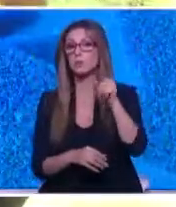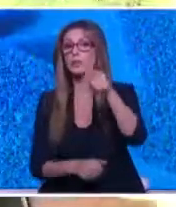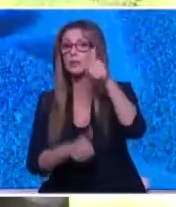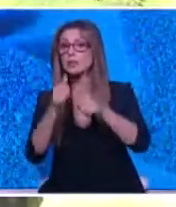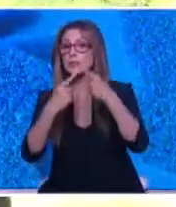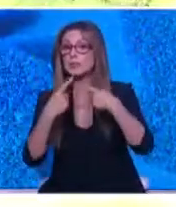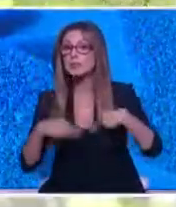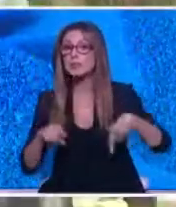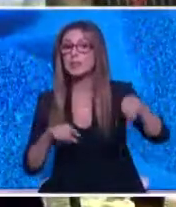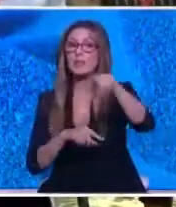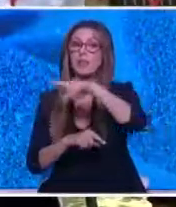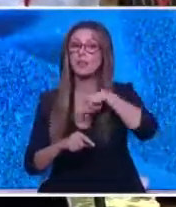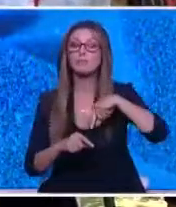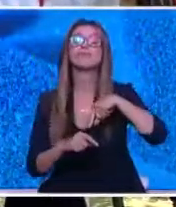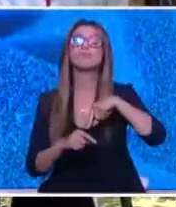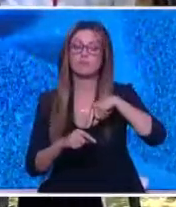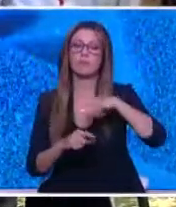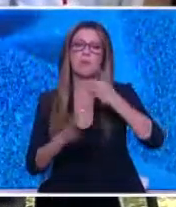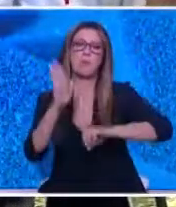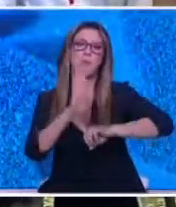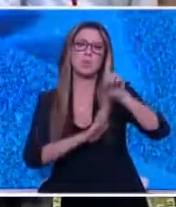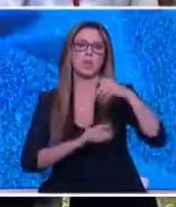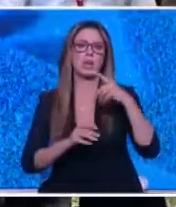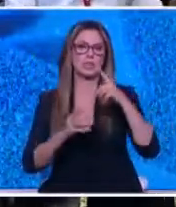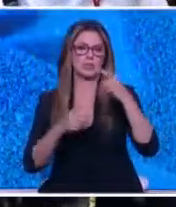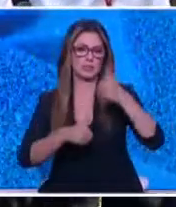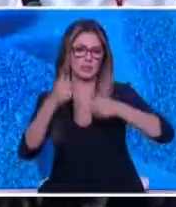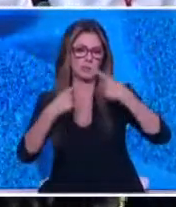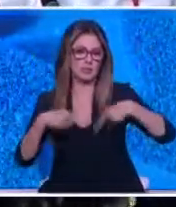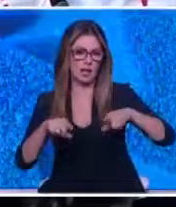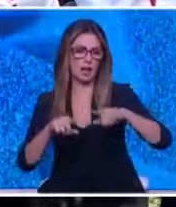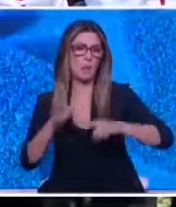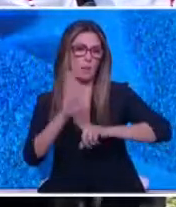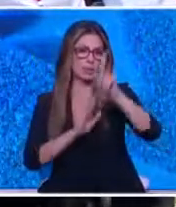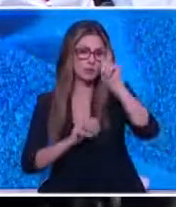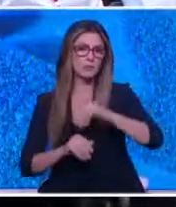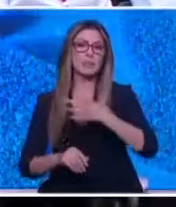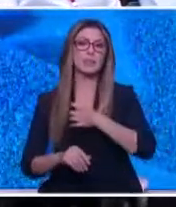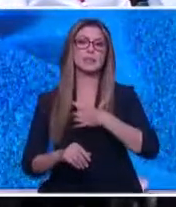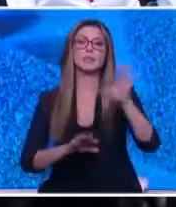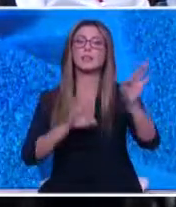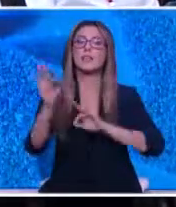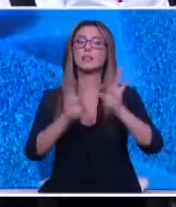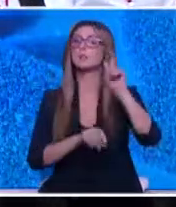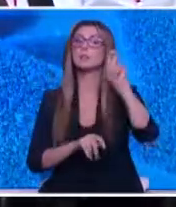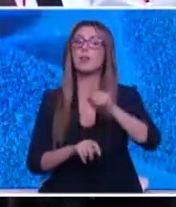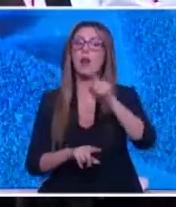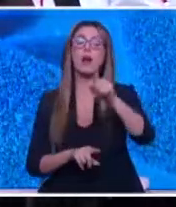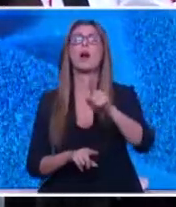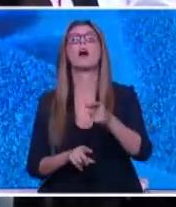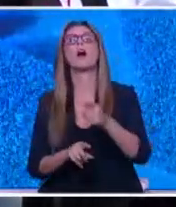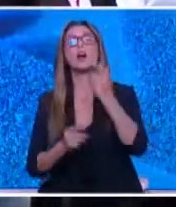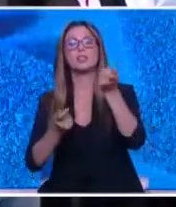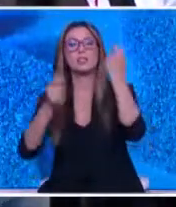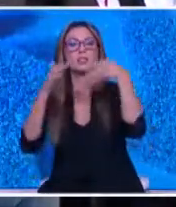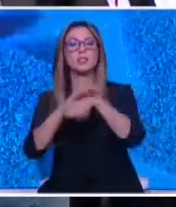sınavlara asla şaibe bulaşmayacak. Sınavı başarıyla verenler tercihleri doğrultusunda mülakat olmaksızın, zorunlu olan